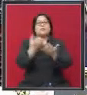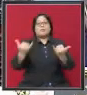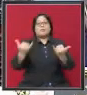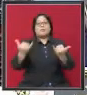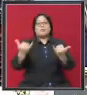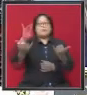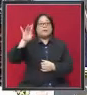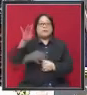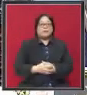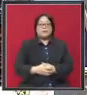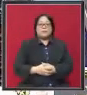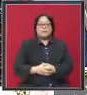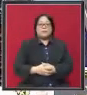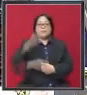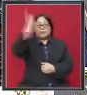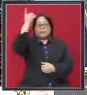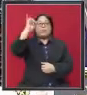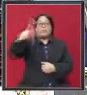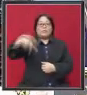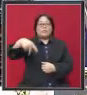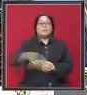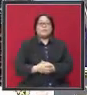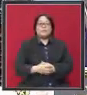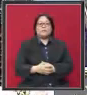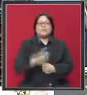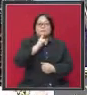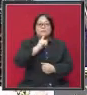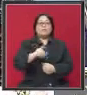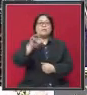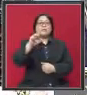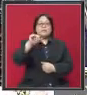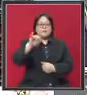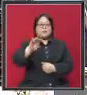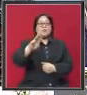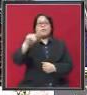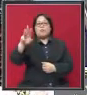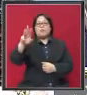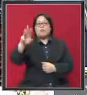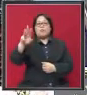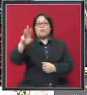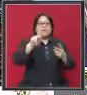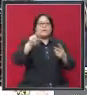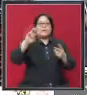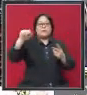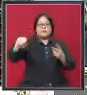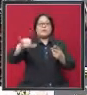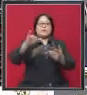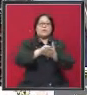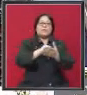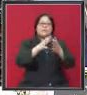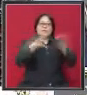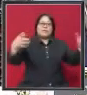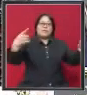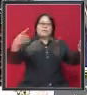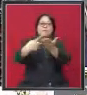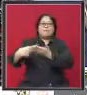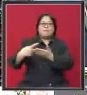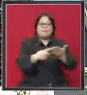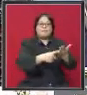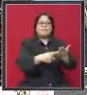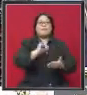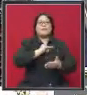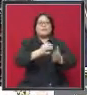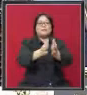semasa. InsyaAllah. Datuk Yang Dipertua, walaupun isu moratorium dan KWSP ini mendominasi perbahasan